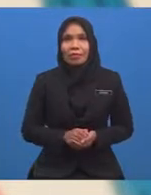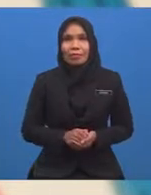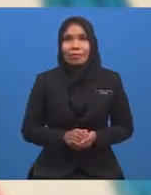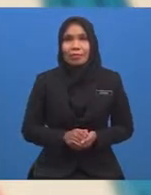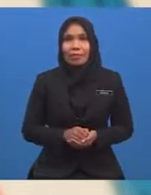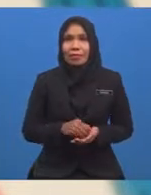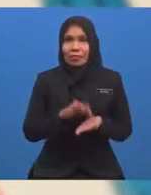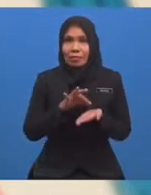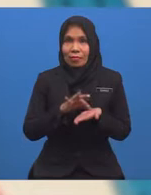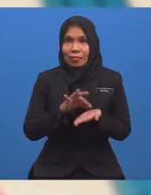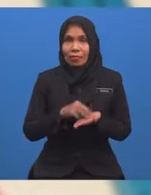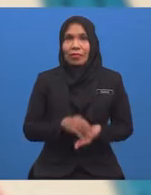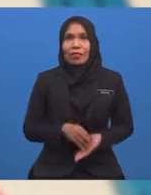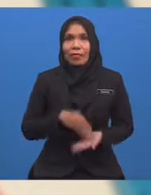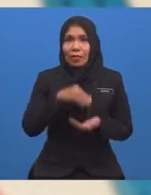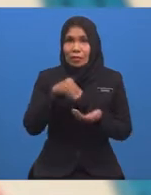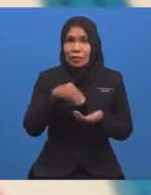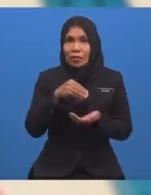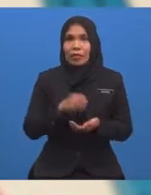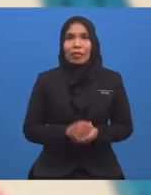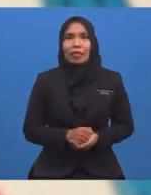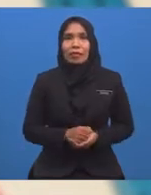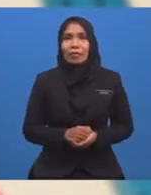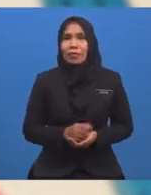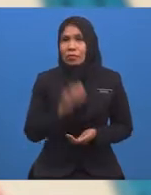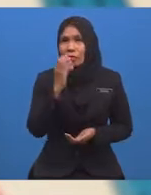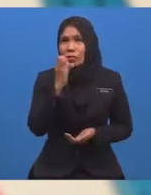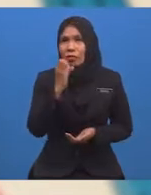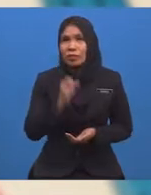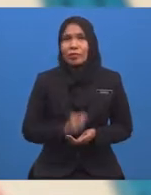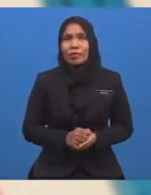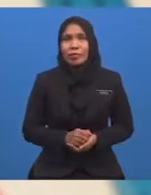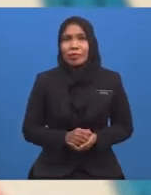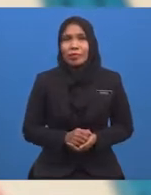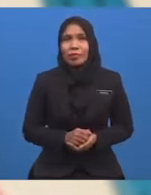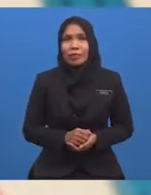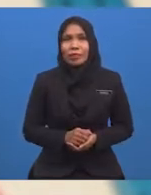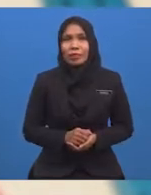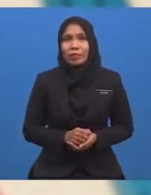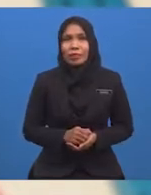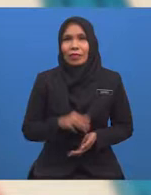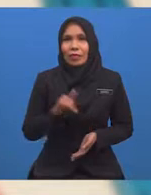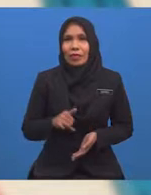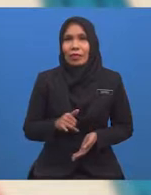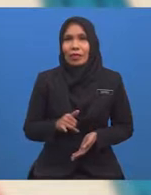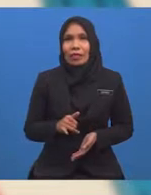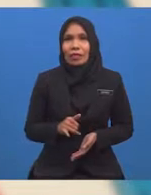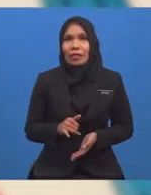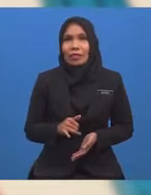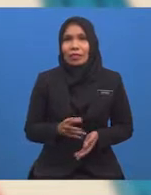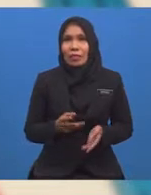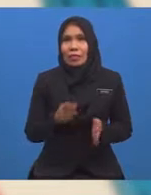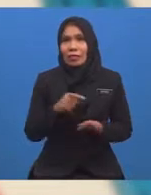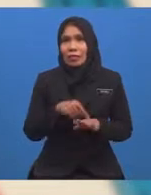bilangan biji orange yang akan diterima oleh tiga orang kanak-kanak